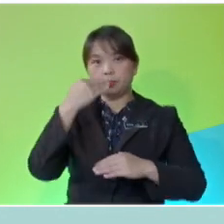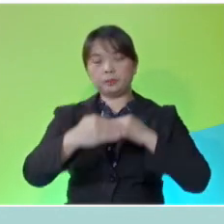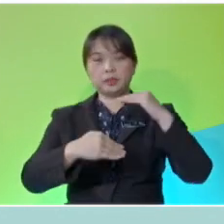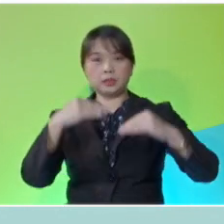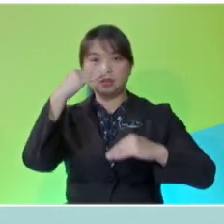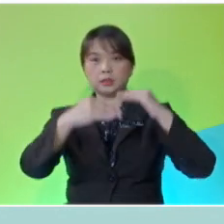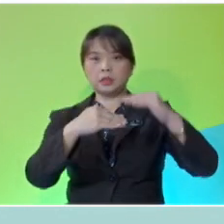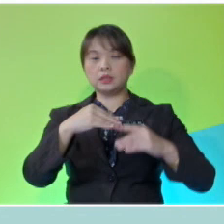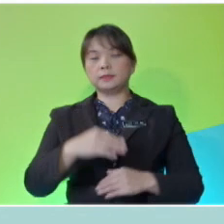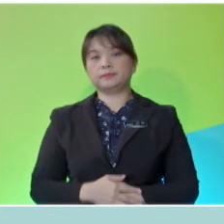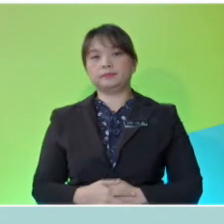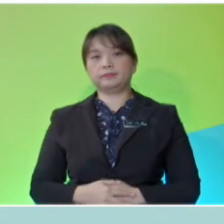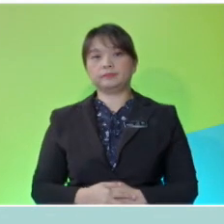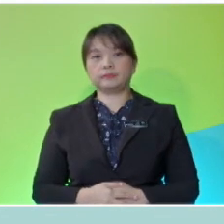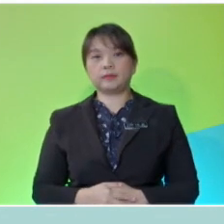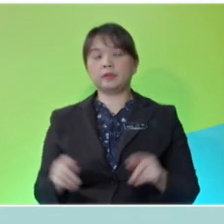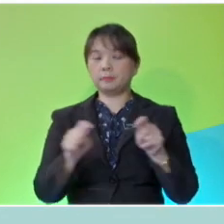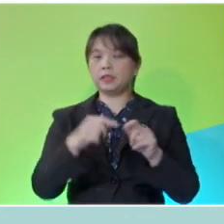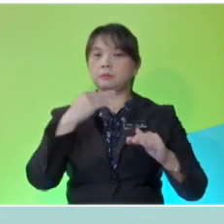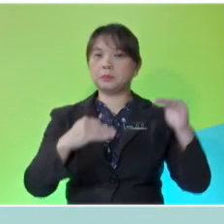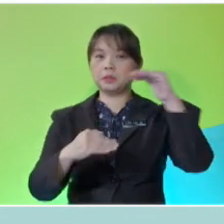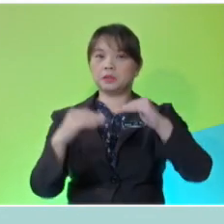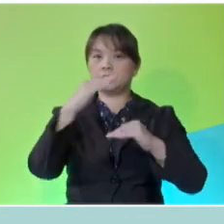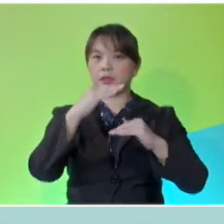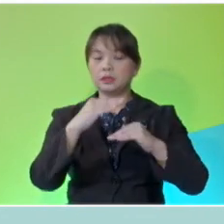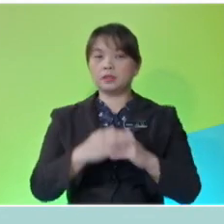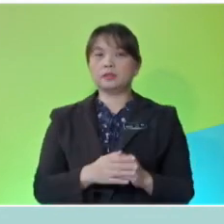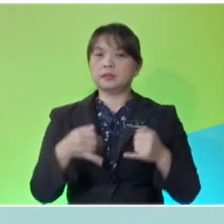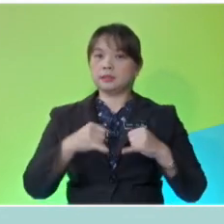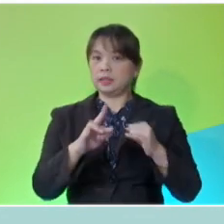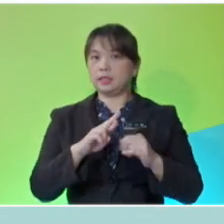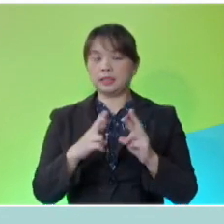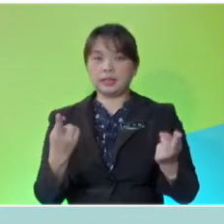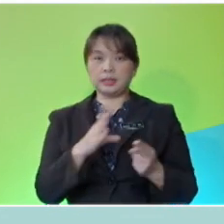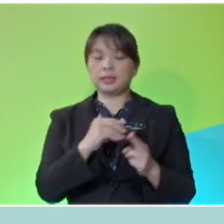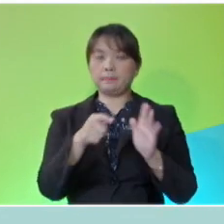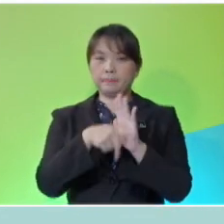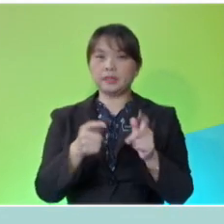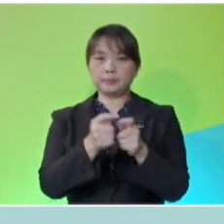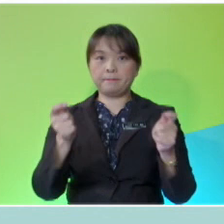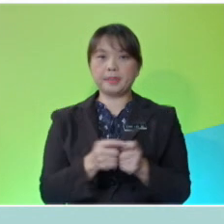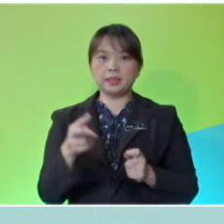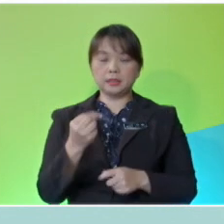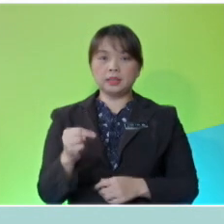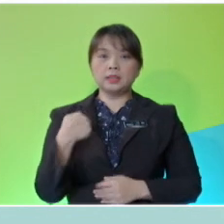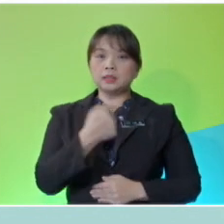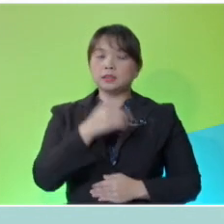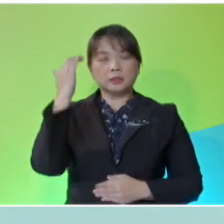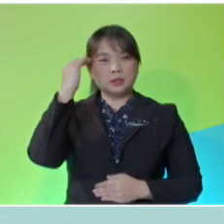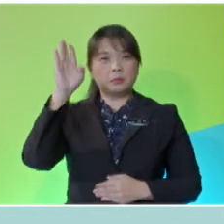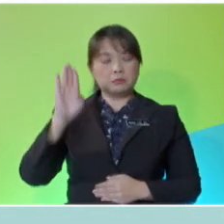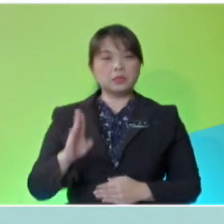Pembangunan seperti pembinaan bertepatan dan juga Jalan Raya untuk kegunaan kendaraan Oke kita tahu bahwa